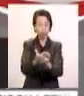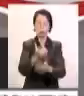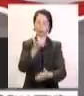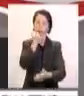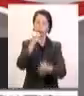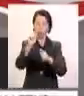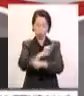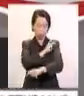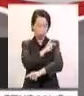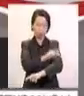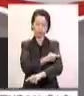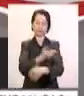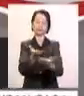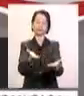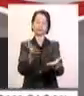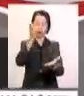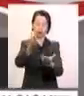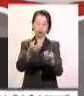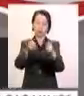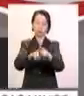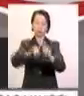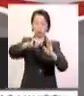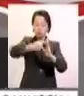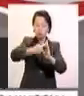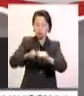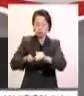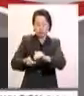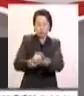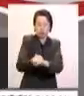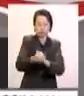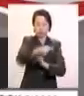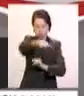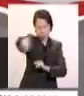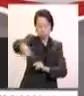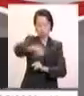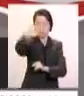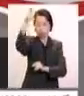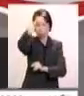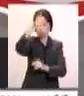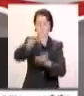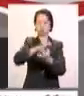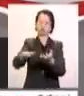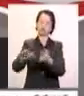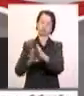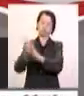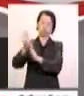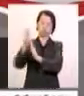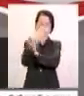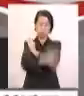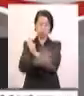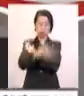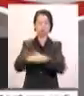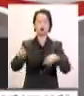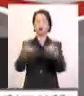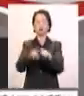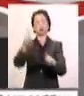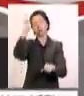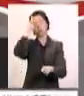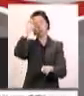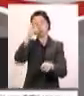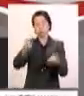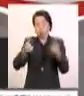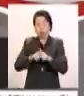guna kuasa hanya akan menjurus kepada permulaan rasuah dalam kerajaan yang menjejaskan pembangunan negara seperti yang berlaku sebelum